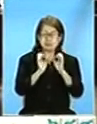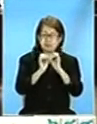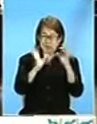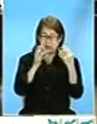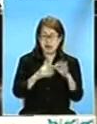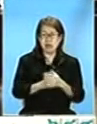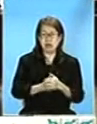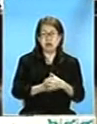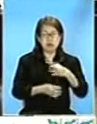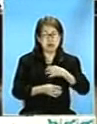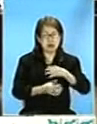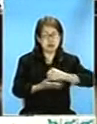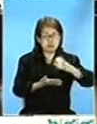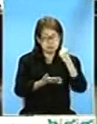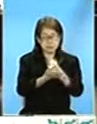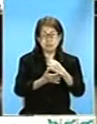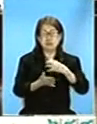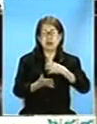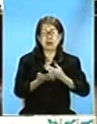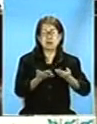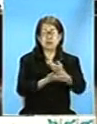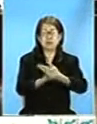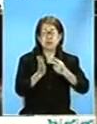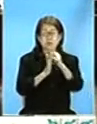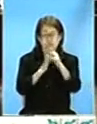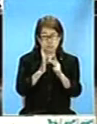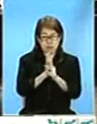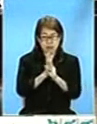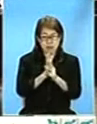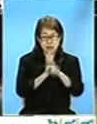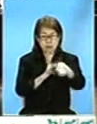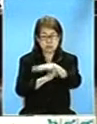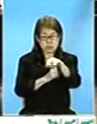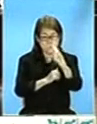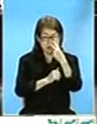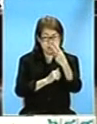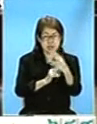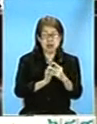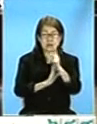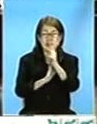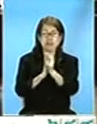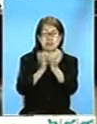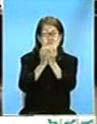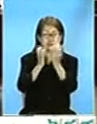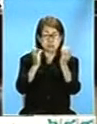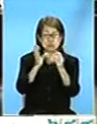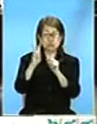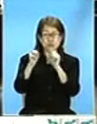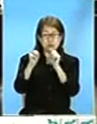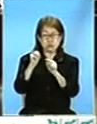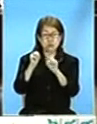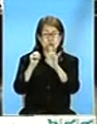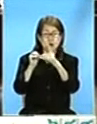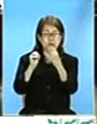ายเนี่ยท่านก็คงเห็นว่าในมาตรา112ที่เราบัญญัติ